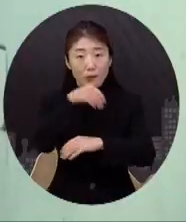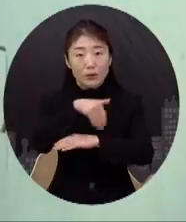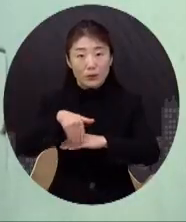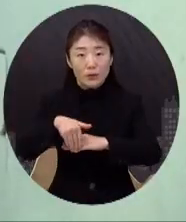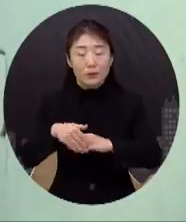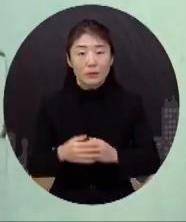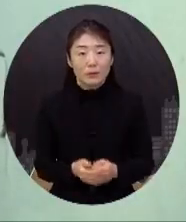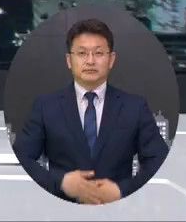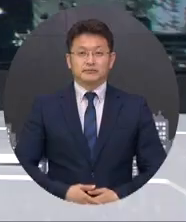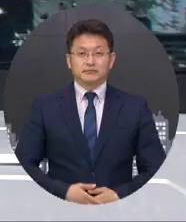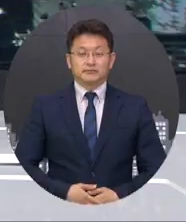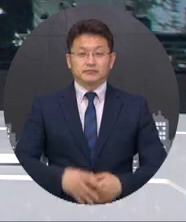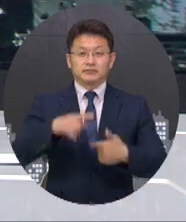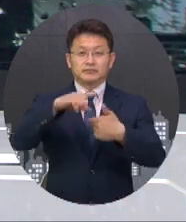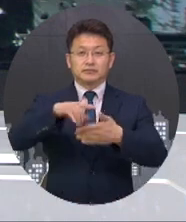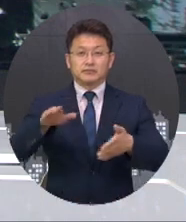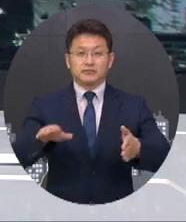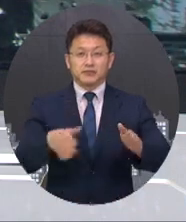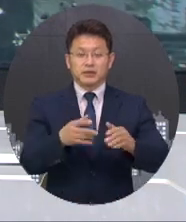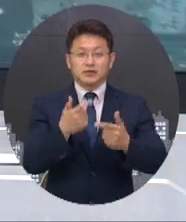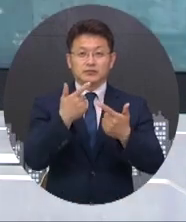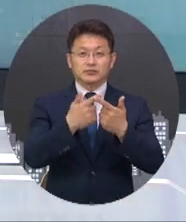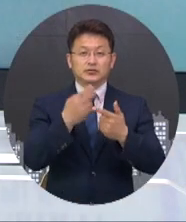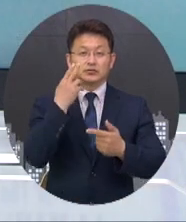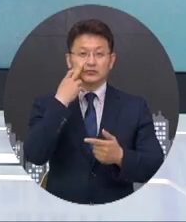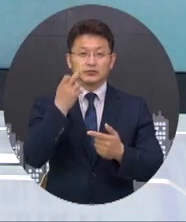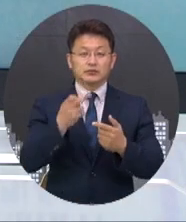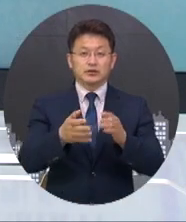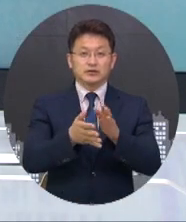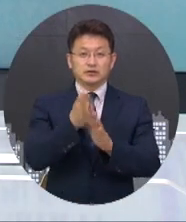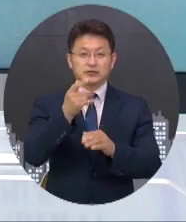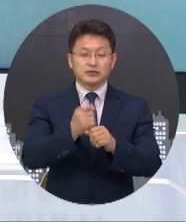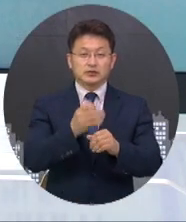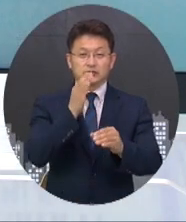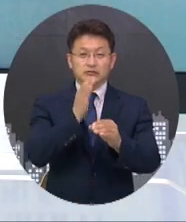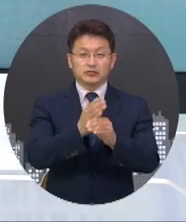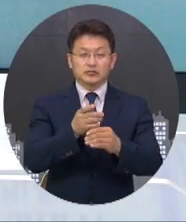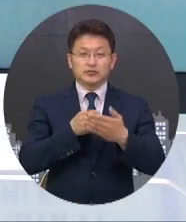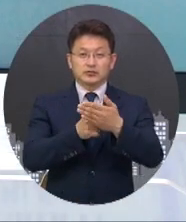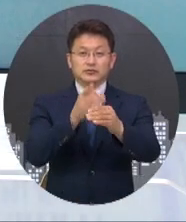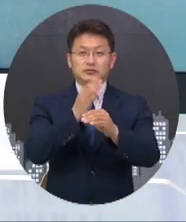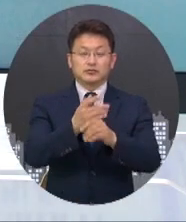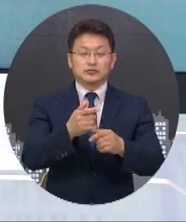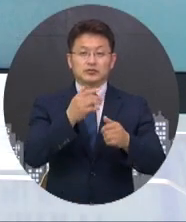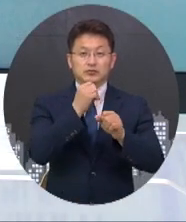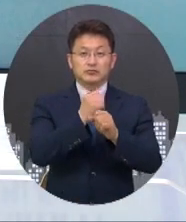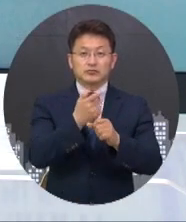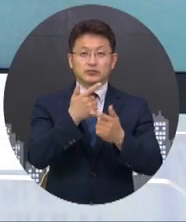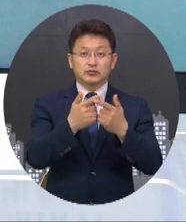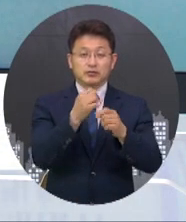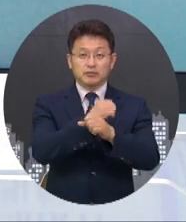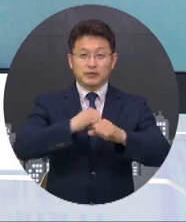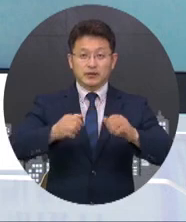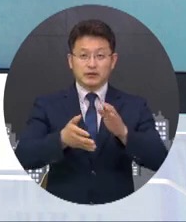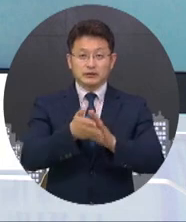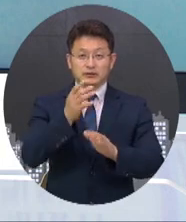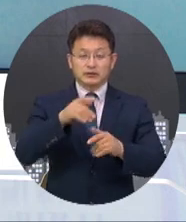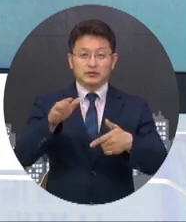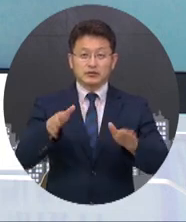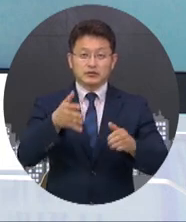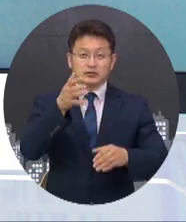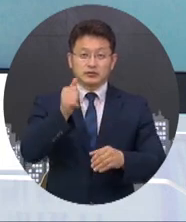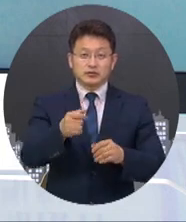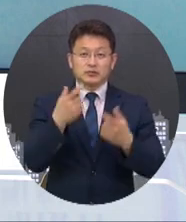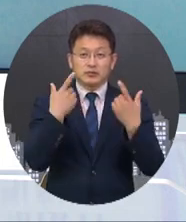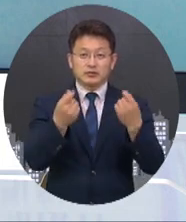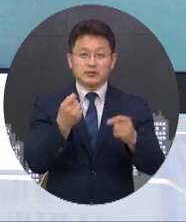신은정입니다. 경상남도와 부산, 울산시가 역점적으로 추진하고 있는 부울경 메가시티. 김경수 지사가 지금